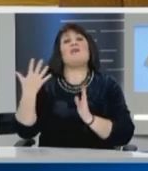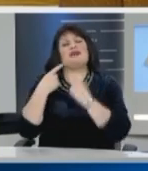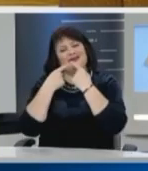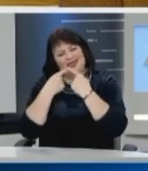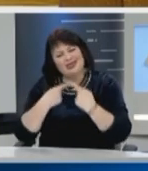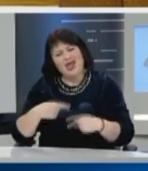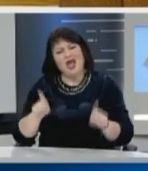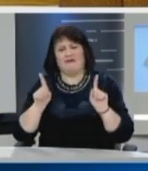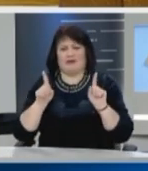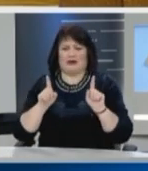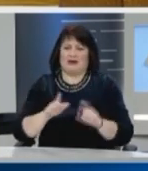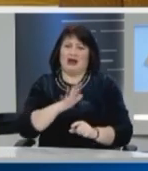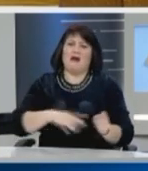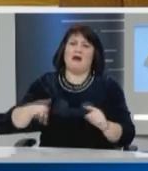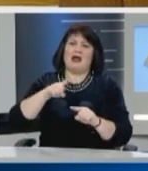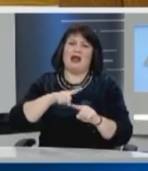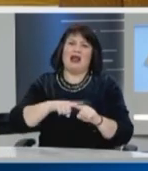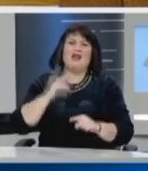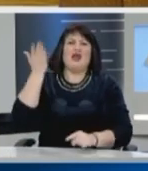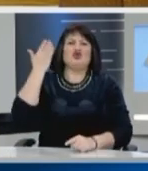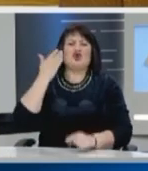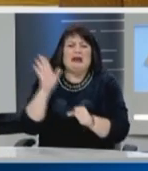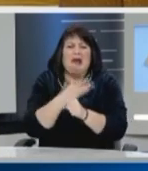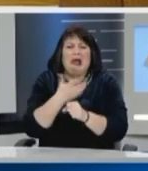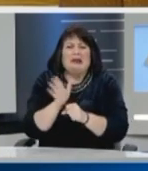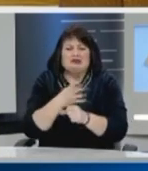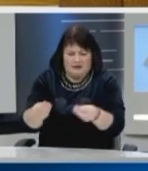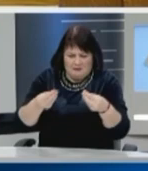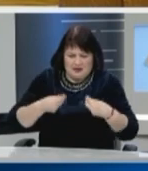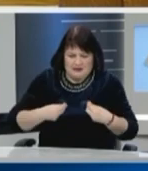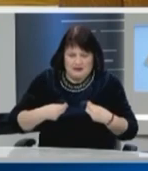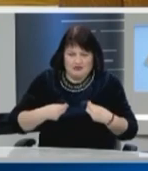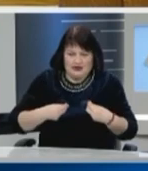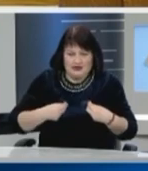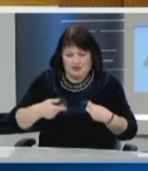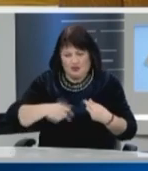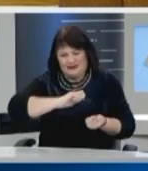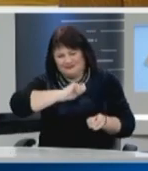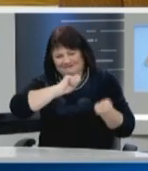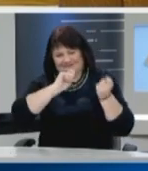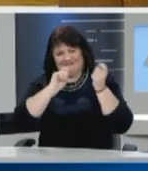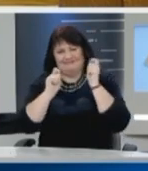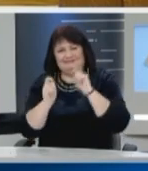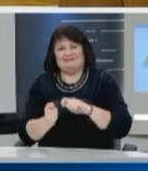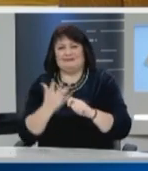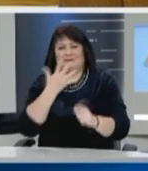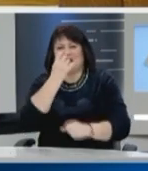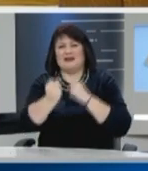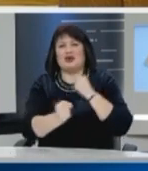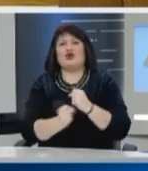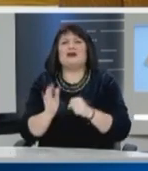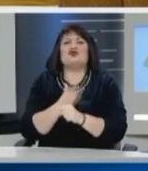15. Από τη σκιά του εαυτού της που παραλάβαμε το 15. Μετά από μια καταστροφική